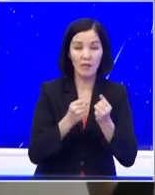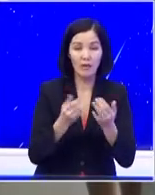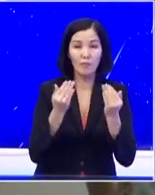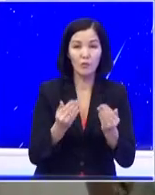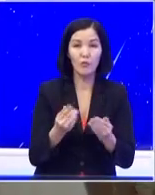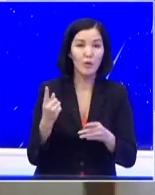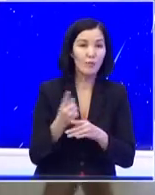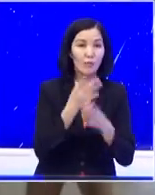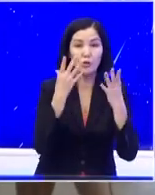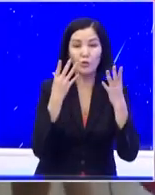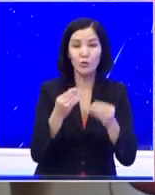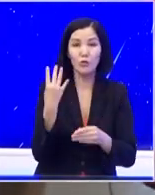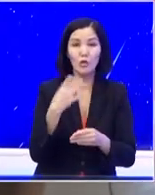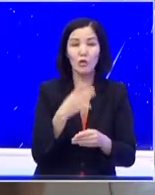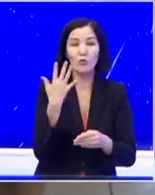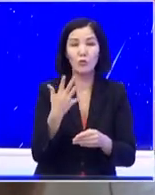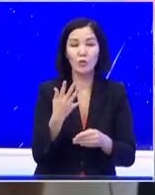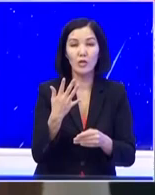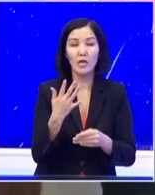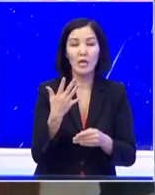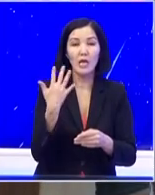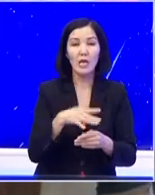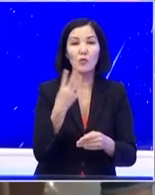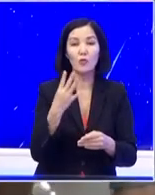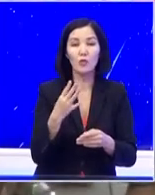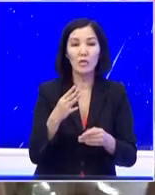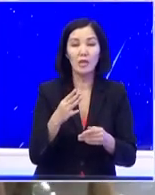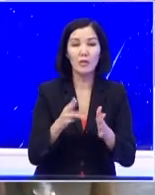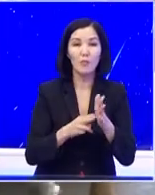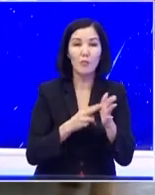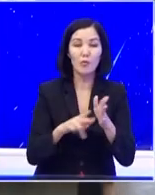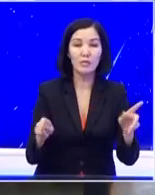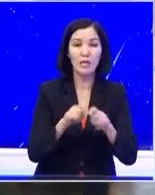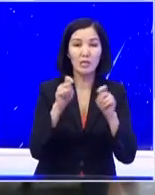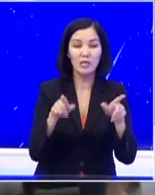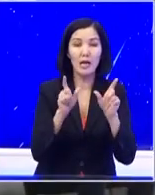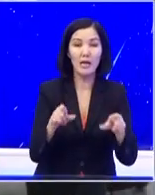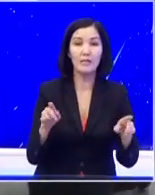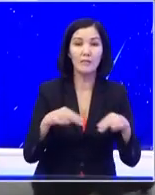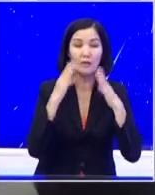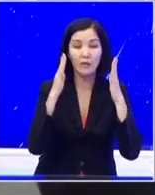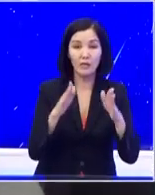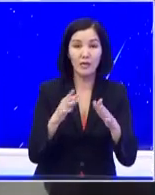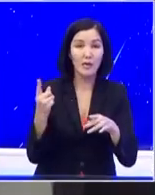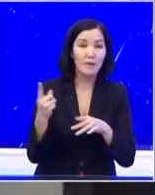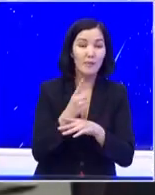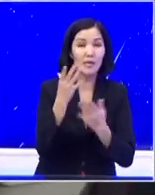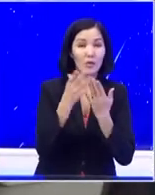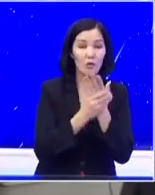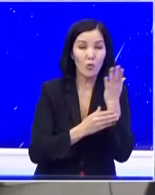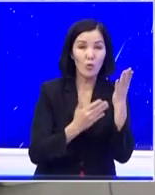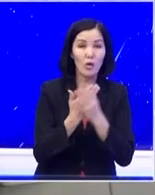Бүгін бірінші күні 54 этапта пойыз іске қосылды. Жолаушылар мынаны ескеру тиіс. Вокзалға бір реттік қолғап